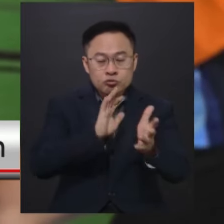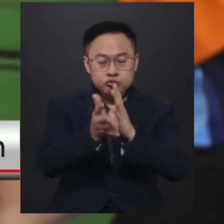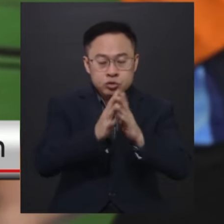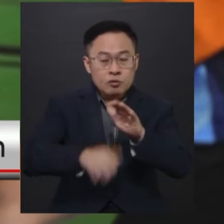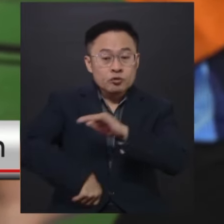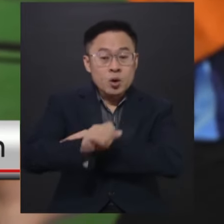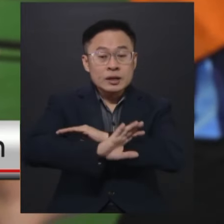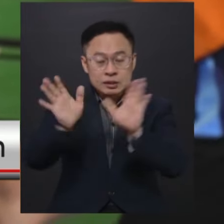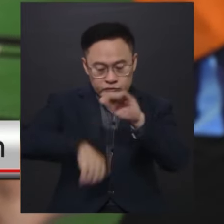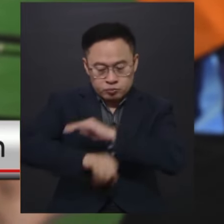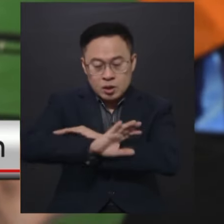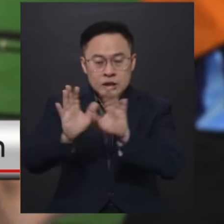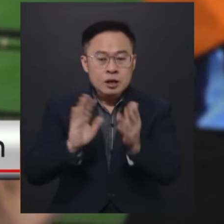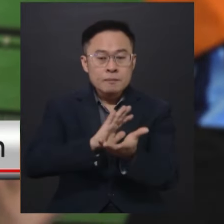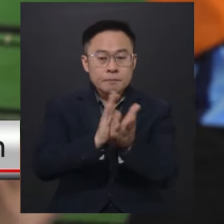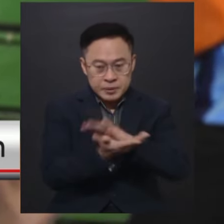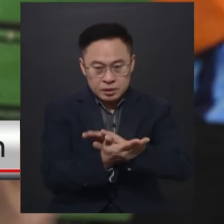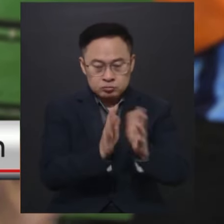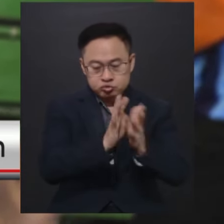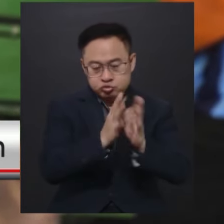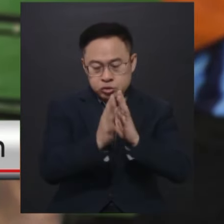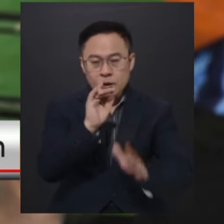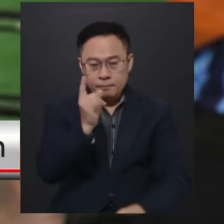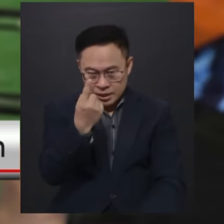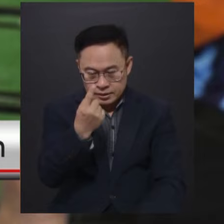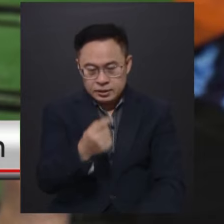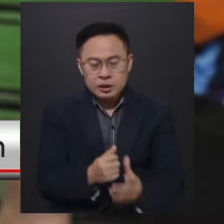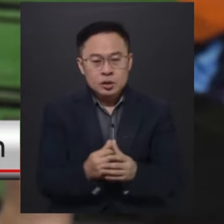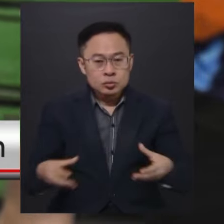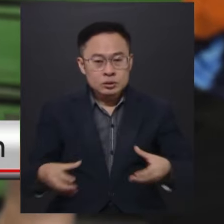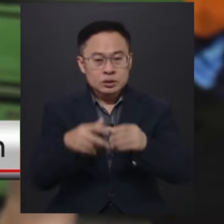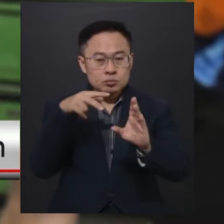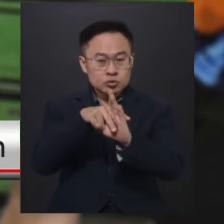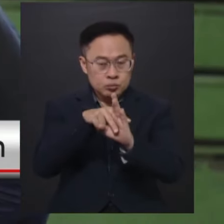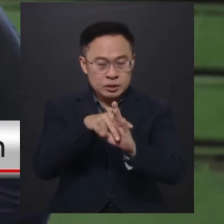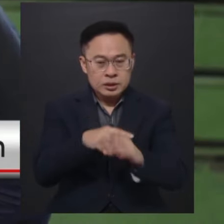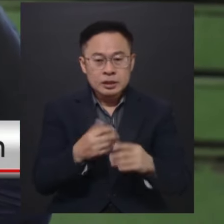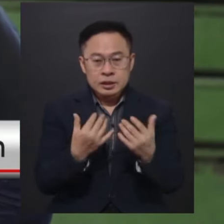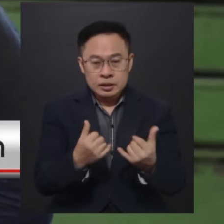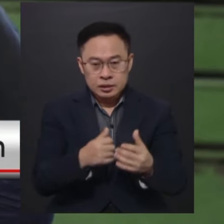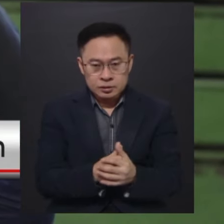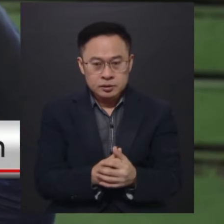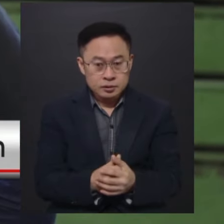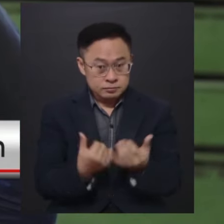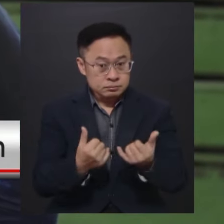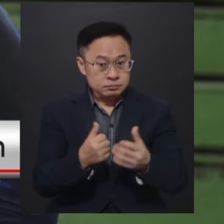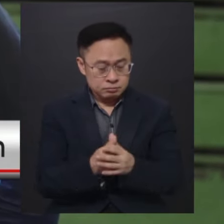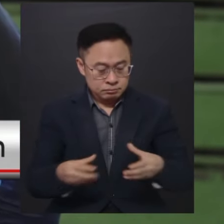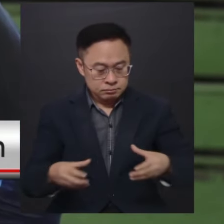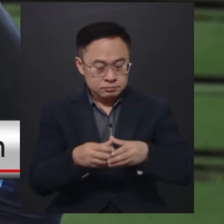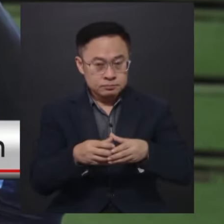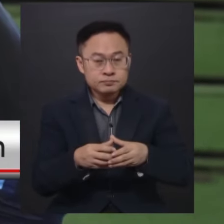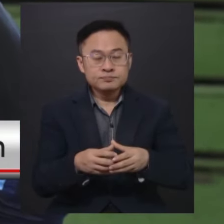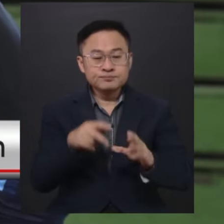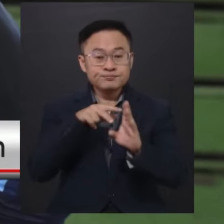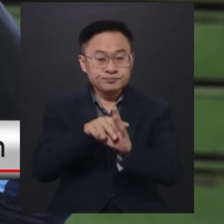ขุนพลหลักของทีมในการสู้ศึกฟุตซอลไทยลีก 2024นะครับและการกลับมาเล่นฟุตซอลในครั้งนี้ทำให้กัปตันช้างมี